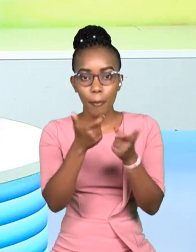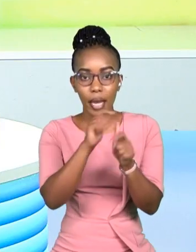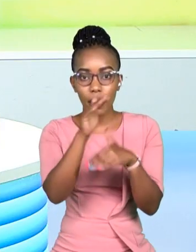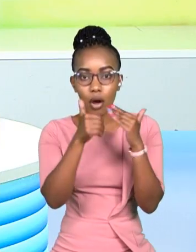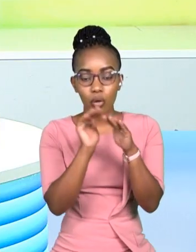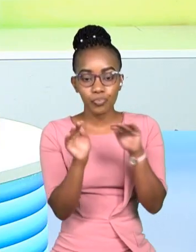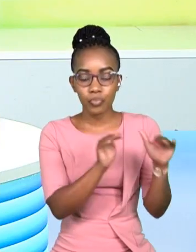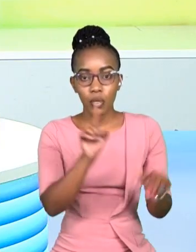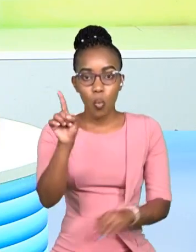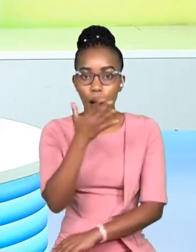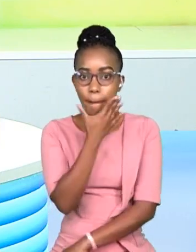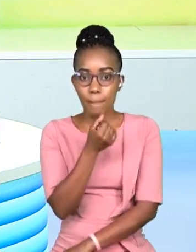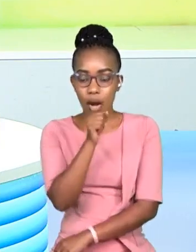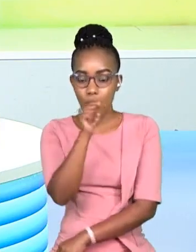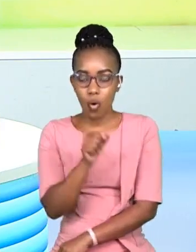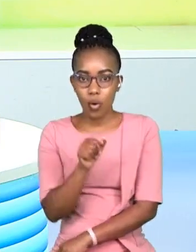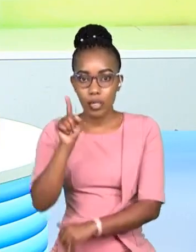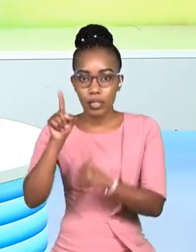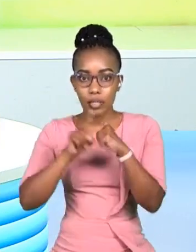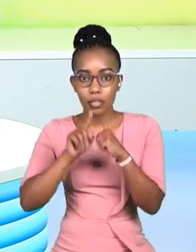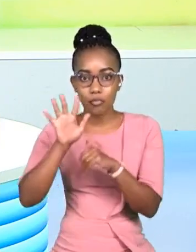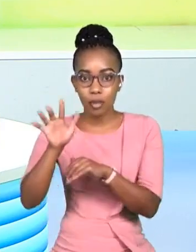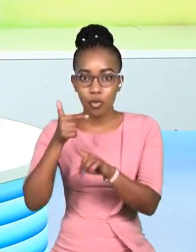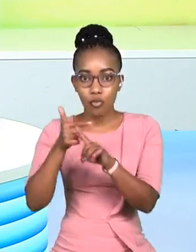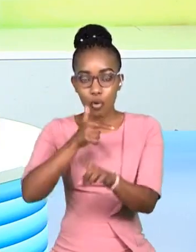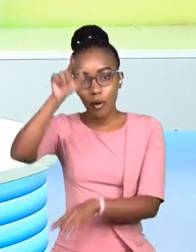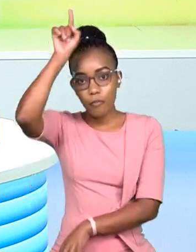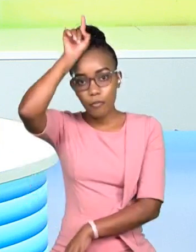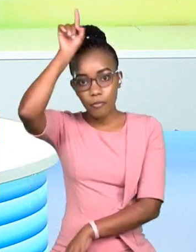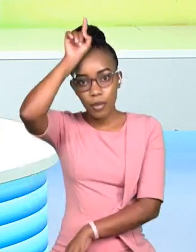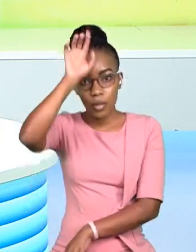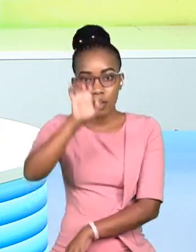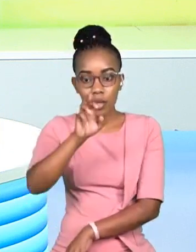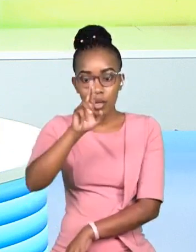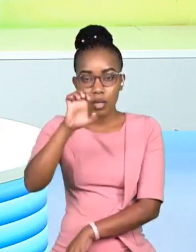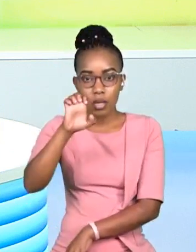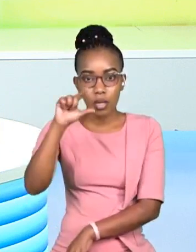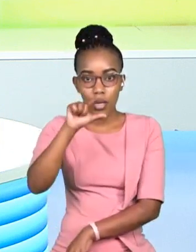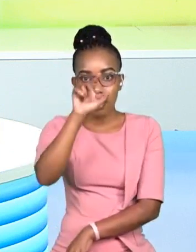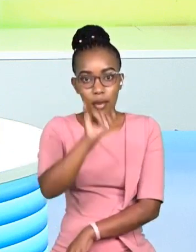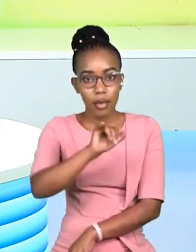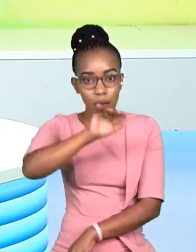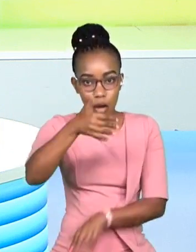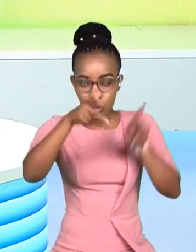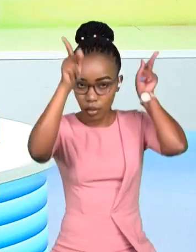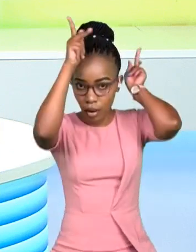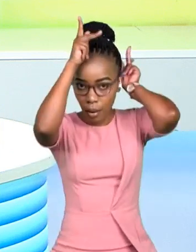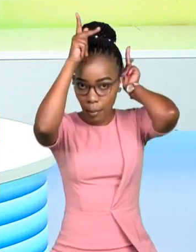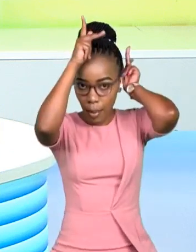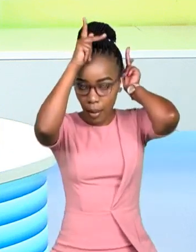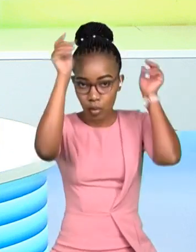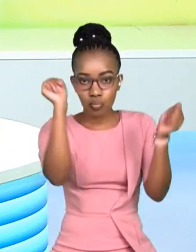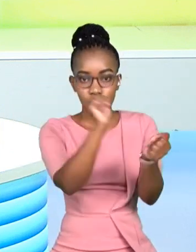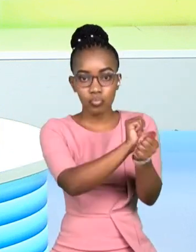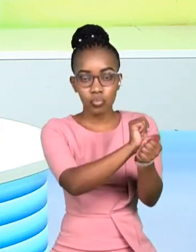na mwanamume mmoja mwenye umri wa miaka 65 kutoka kijiji cha Eregi eneo bunge la Ikolomani kaunti ya Kakamega anazuiliwa